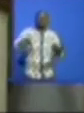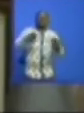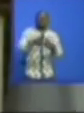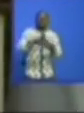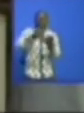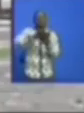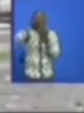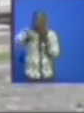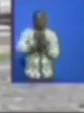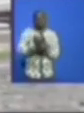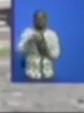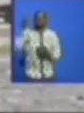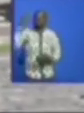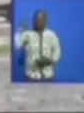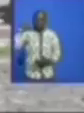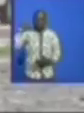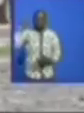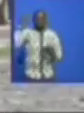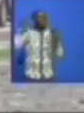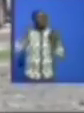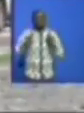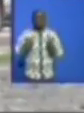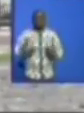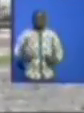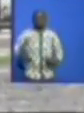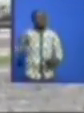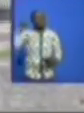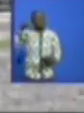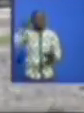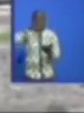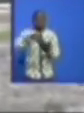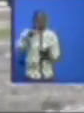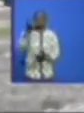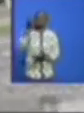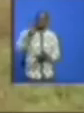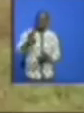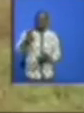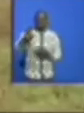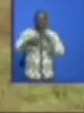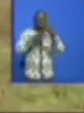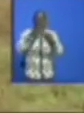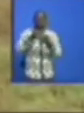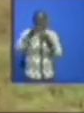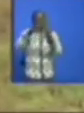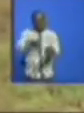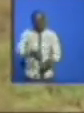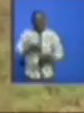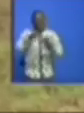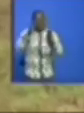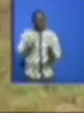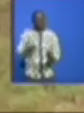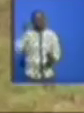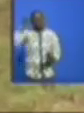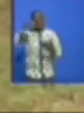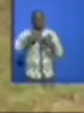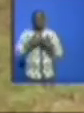Boulsa. Les douleurs infligées par la grande faucheuse en 2010 aussi le monde paysan qui est désormais privé de l'ombre d'un de